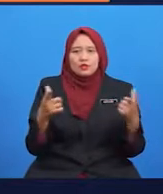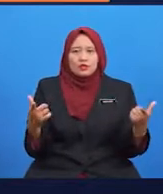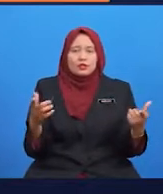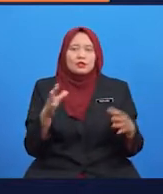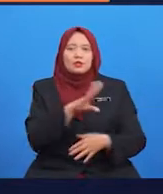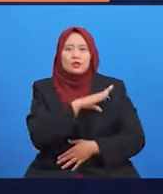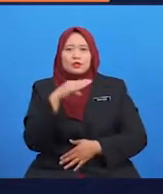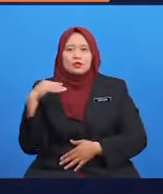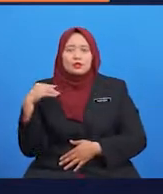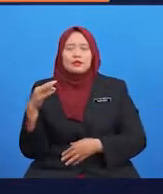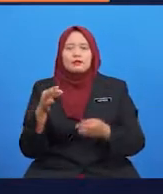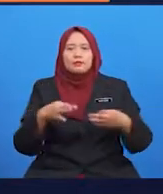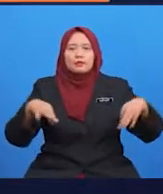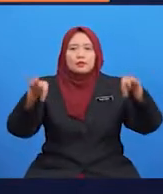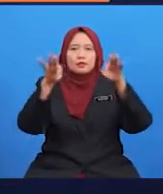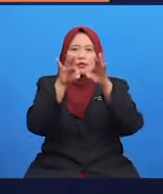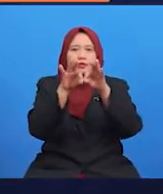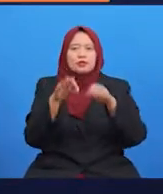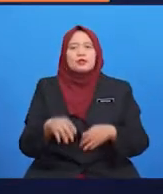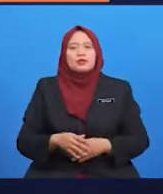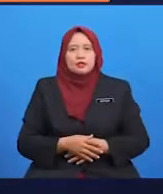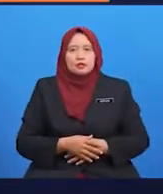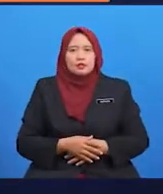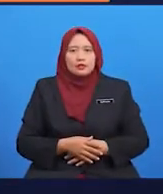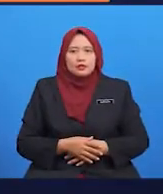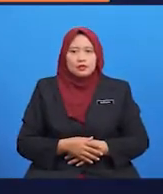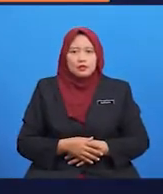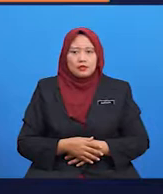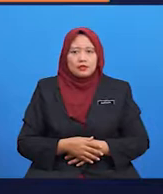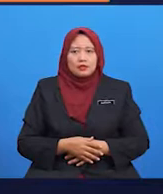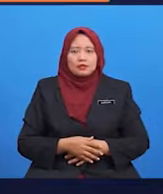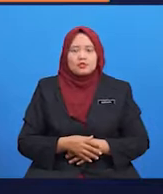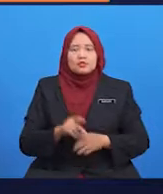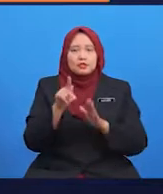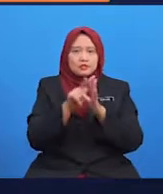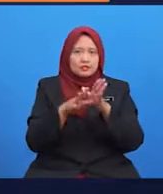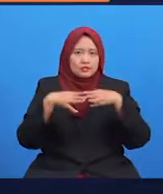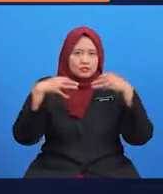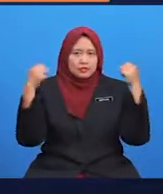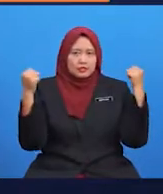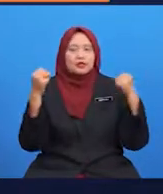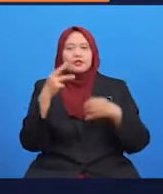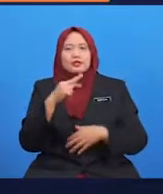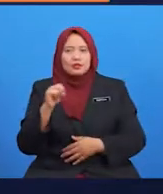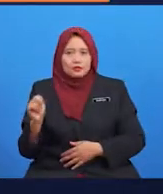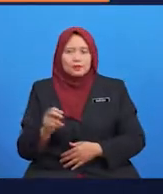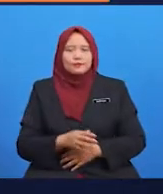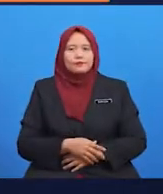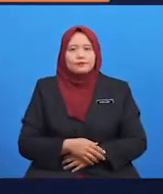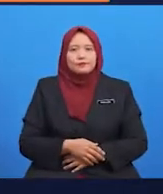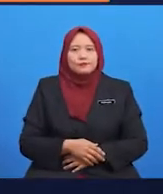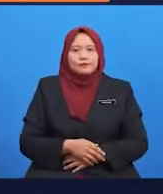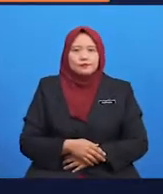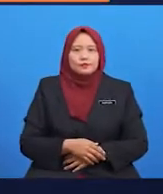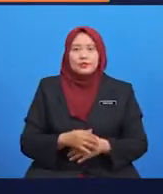kesihatan dengan melakukan riadah. Seterusnya, kita kaji pula aspek estetika